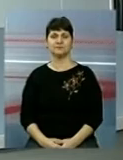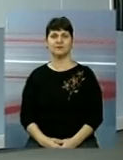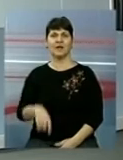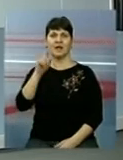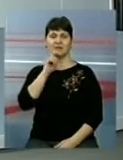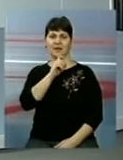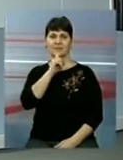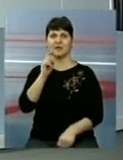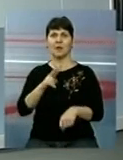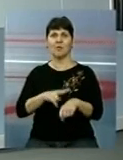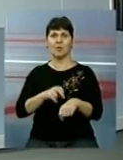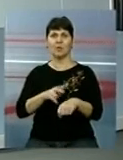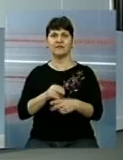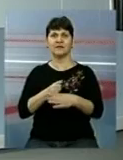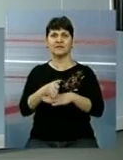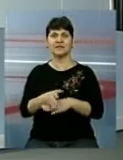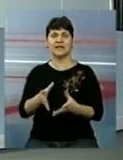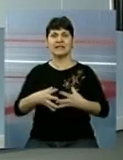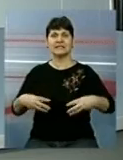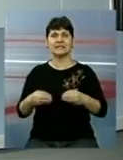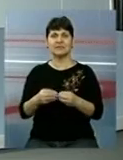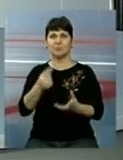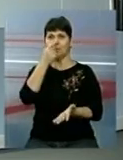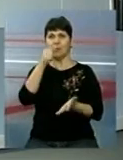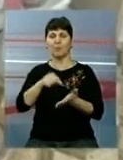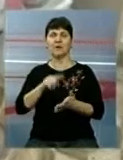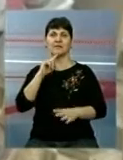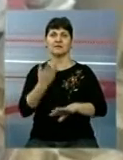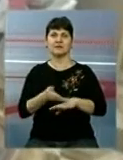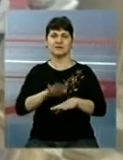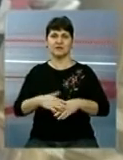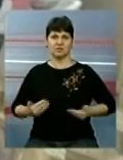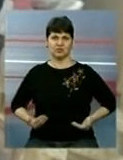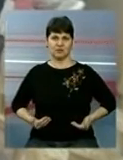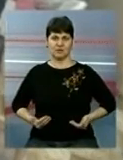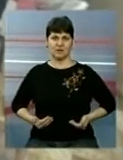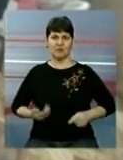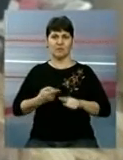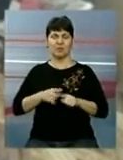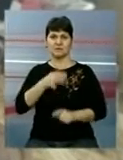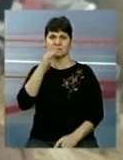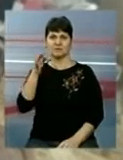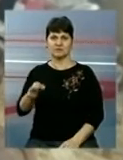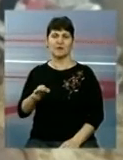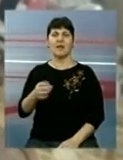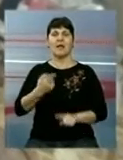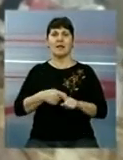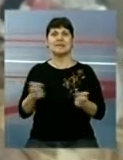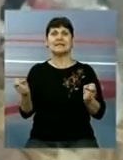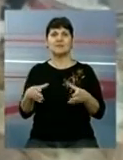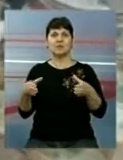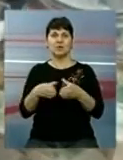На Вінниччині поліцейські навідались до сімей, що опинилися у складних життєвих обставинах. Про це повідомляють у ювенальній